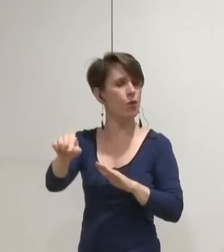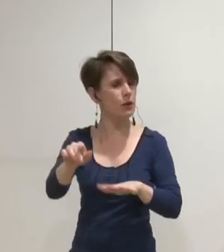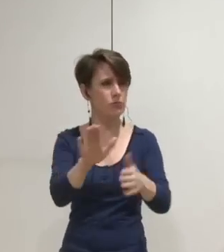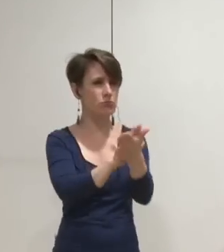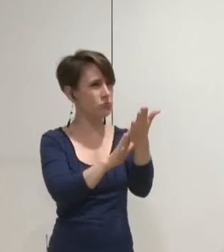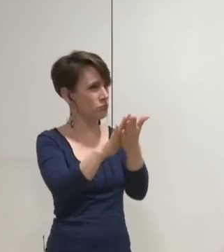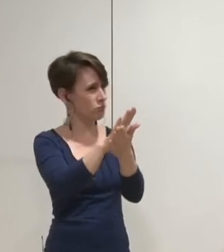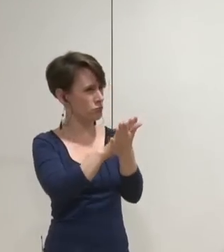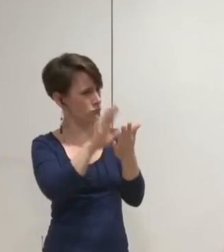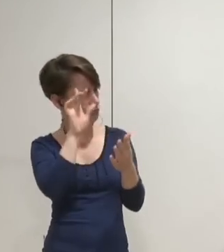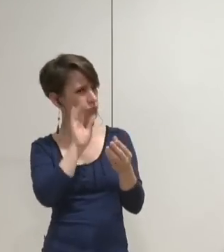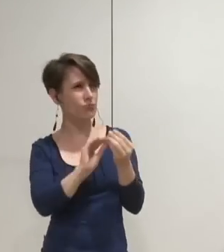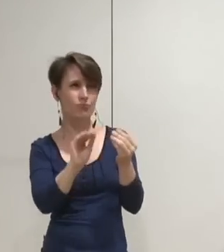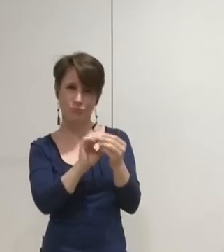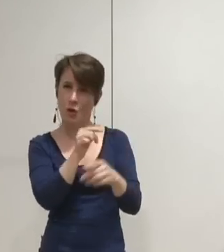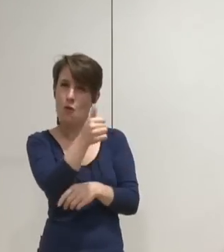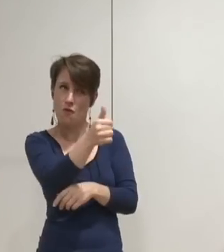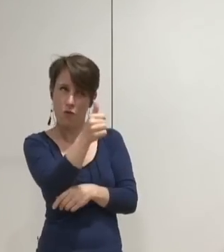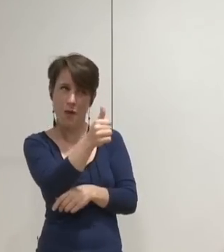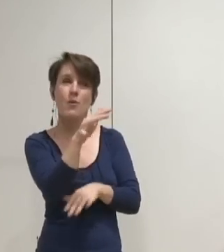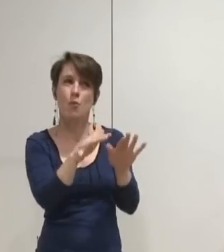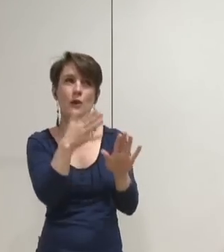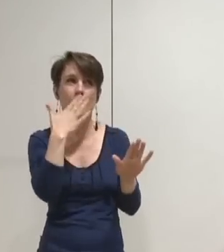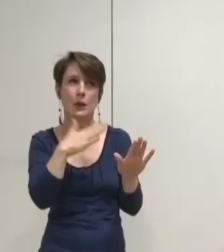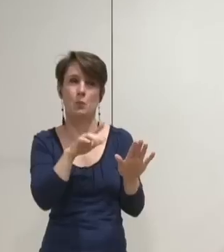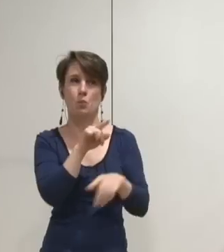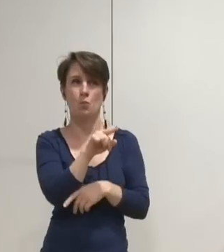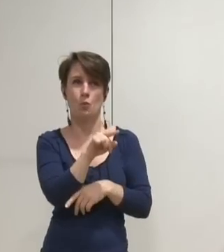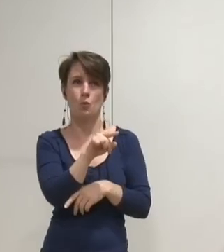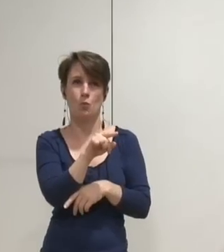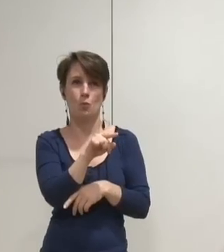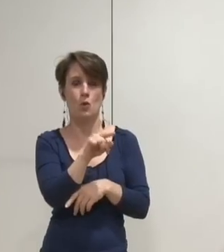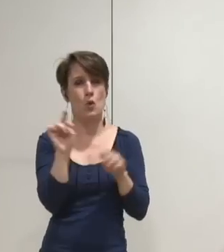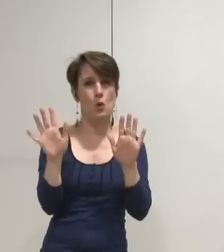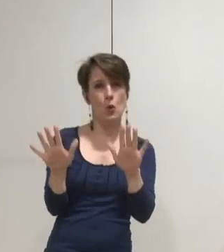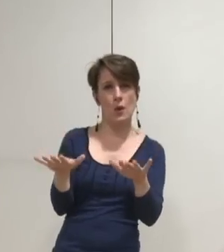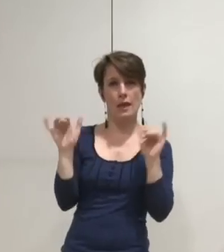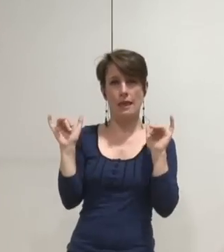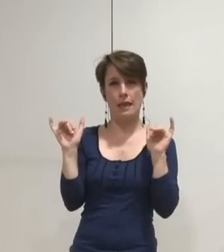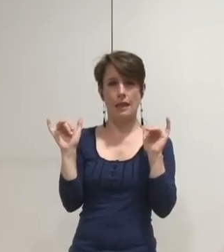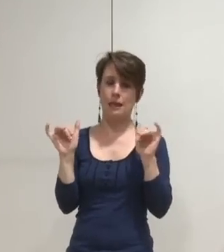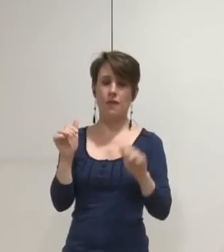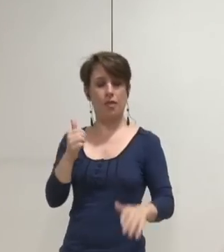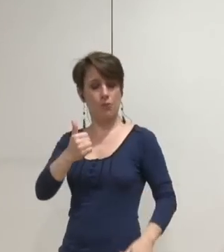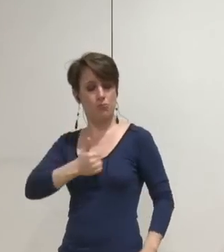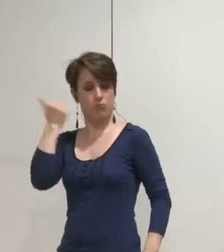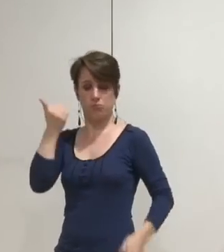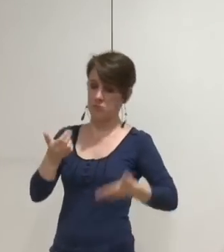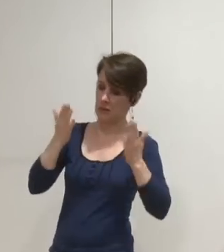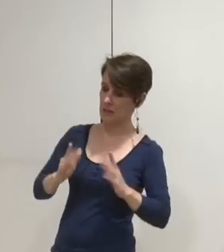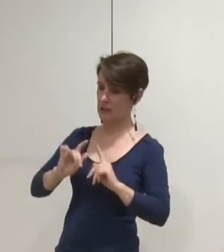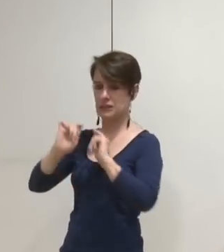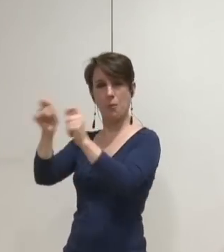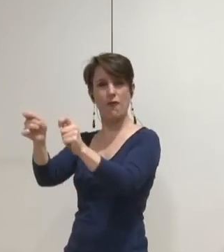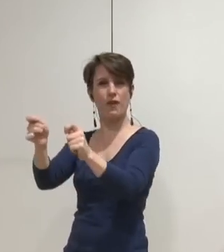devriez vous astreindre en l'espèce de passer par la Procé de la commission